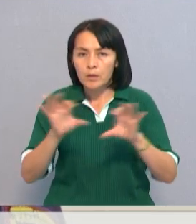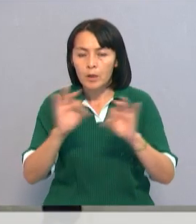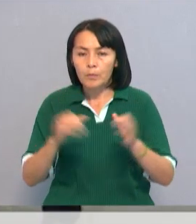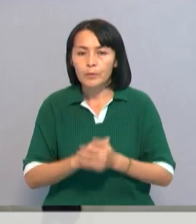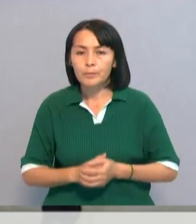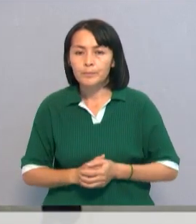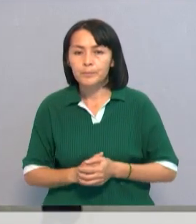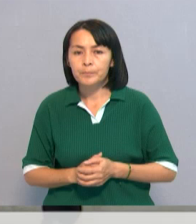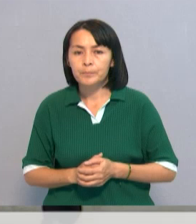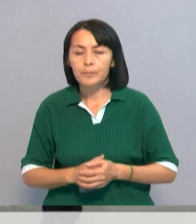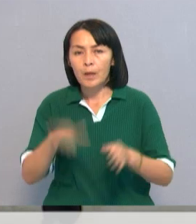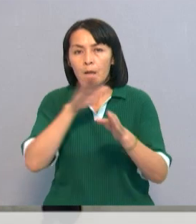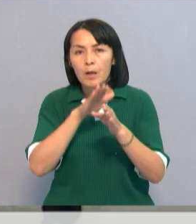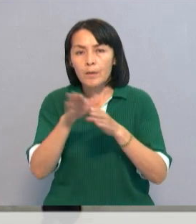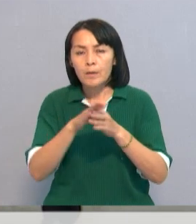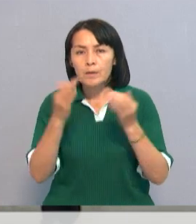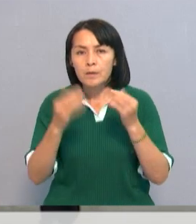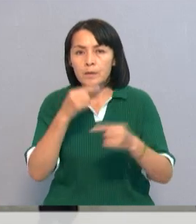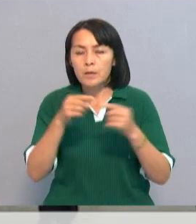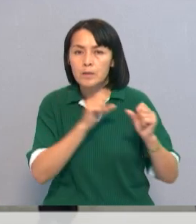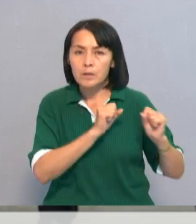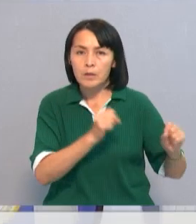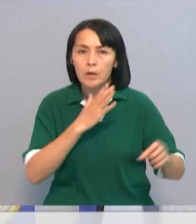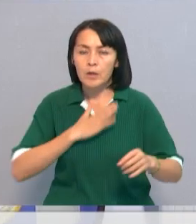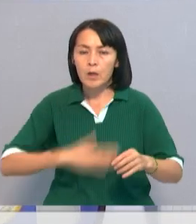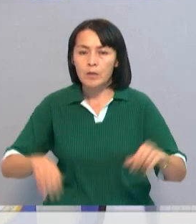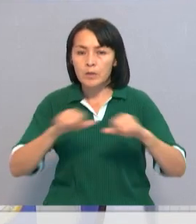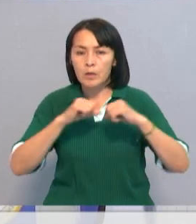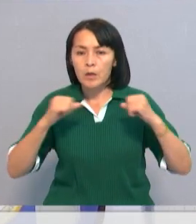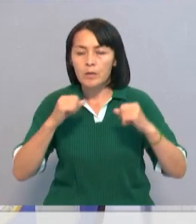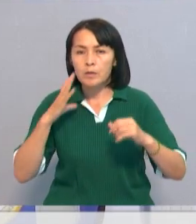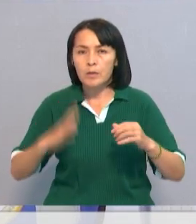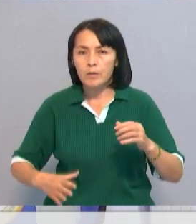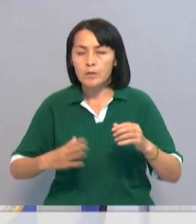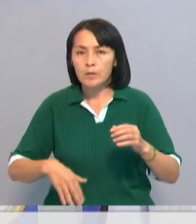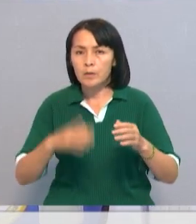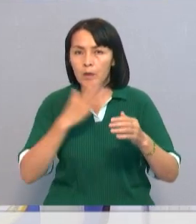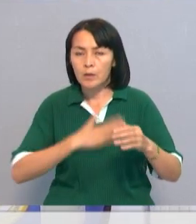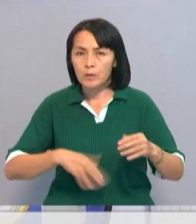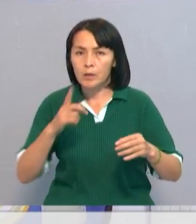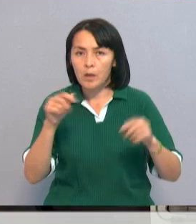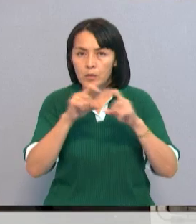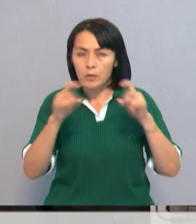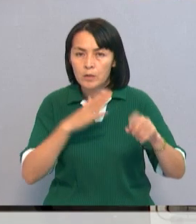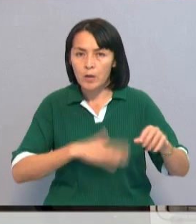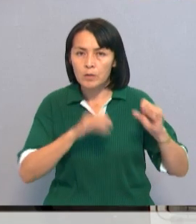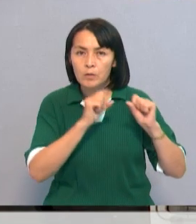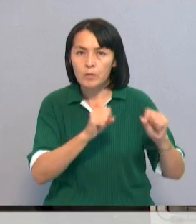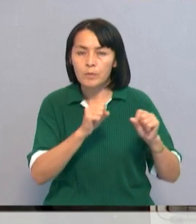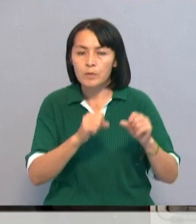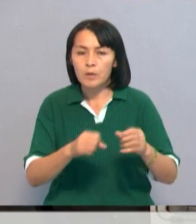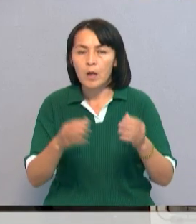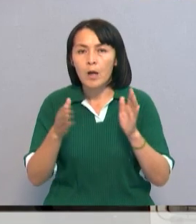работу. При проведении устройств следует соблюдать осторожность. Эксперты призывают жителей быть осторожными с газовыми трубами. Также неплохо